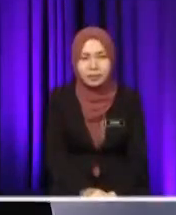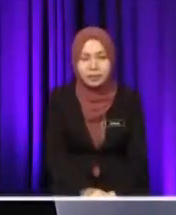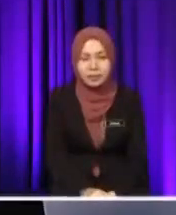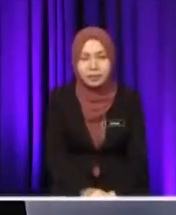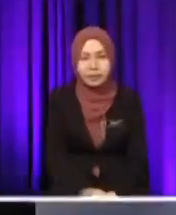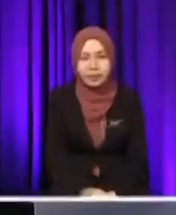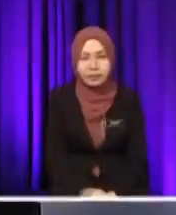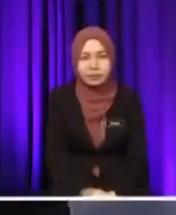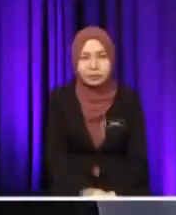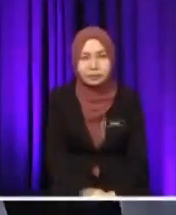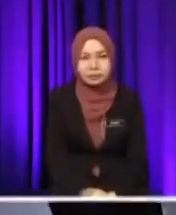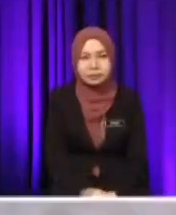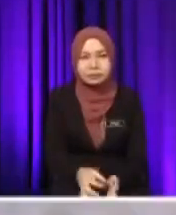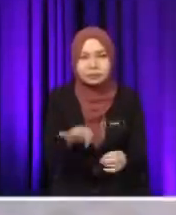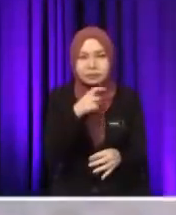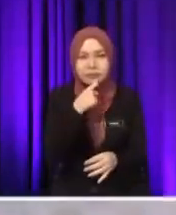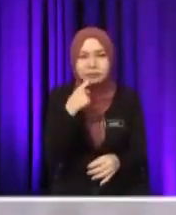Dah boleh dah.